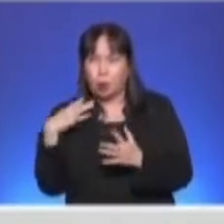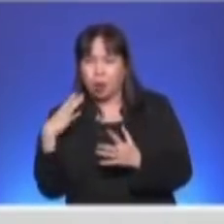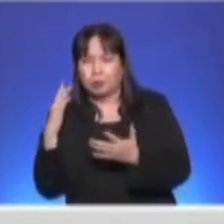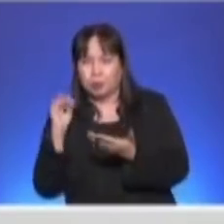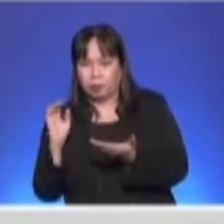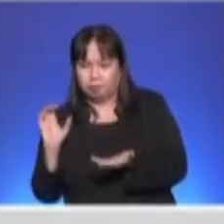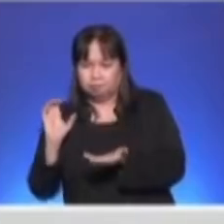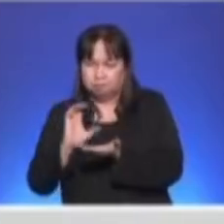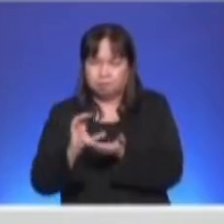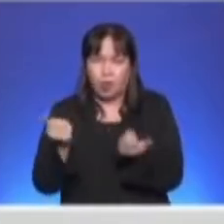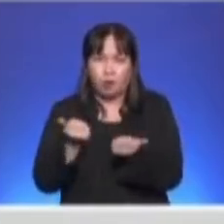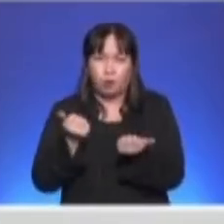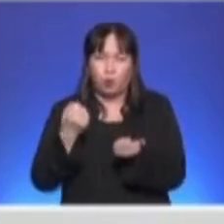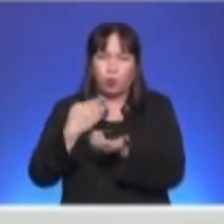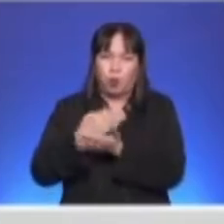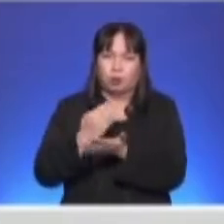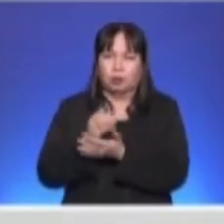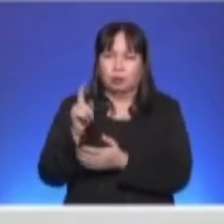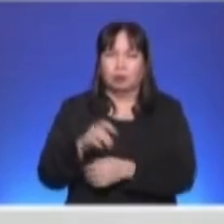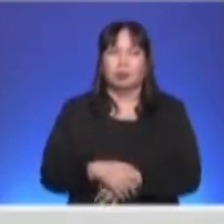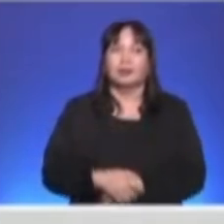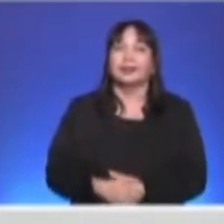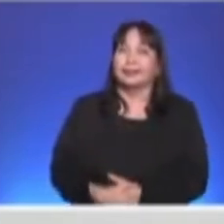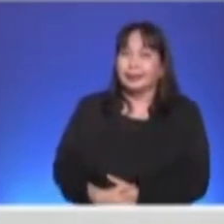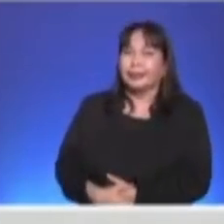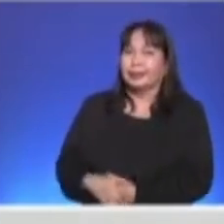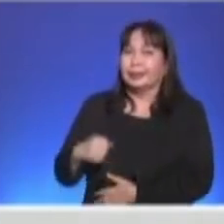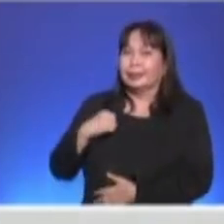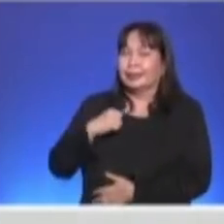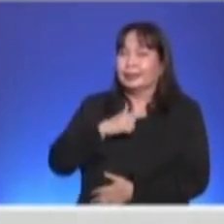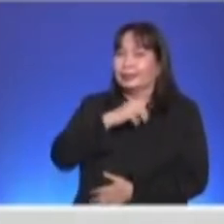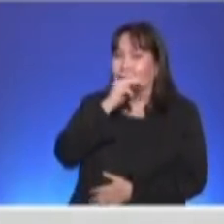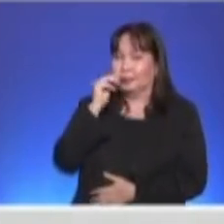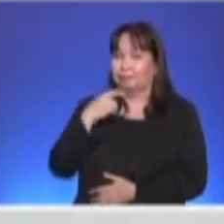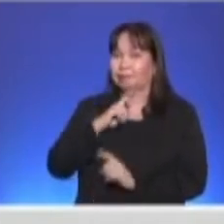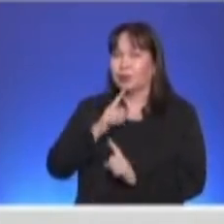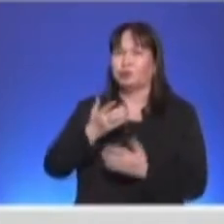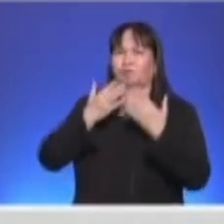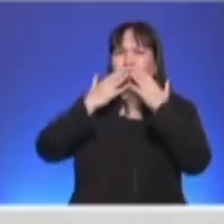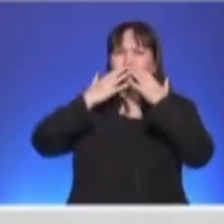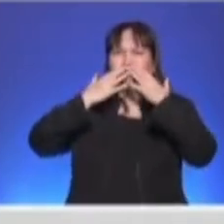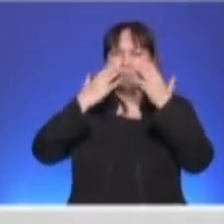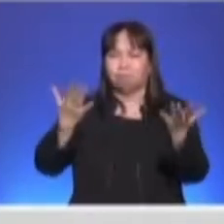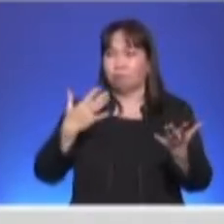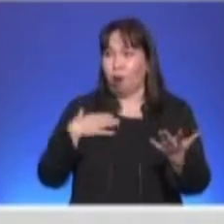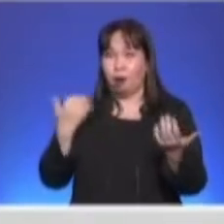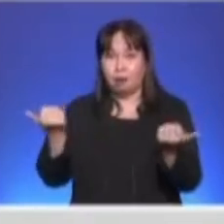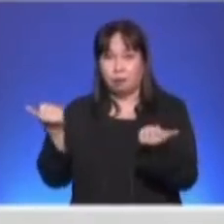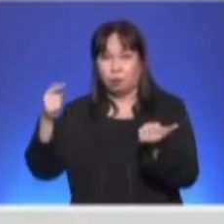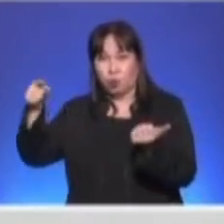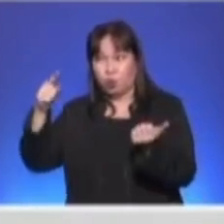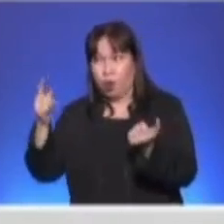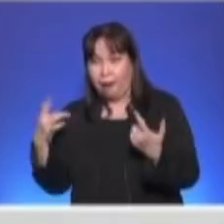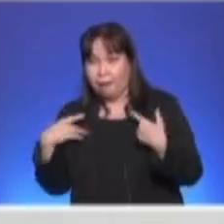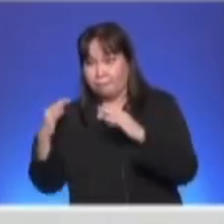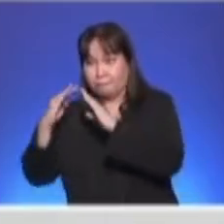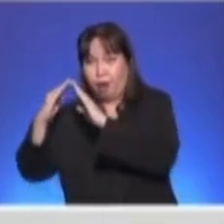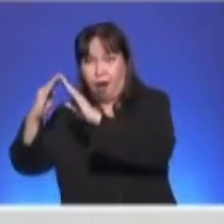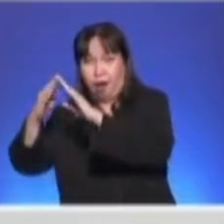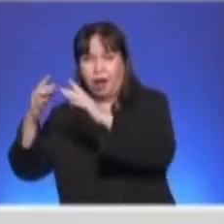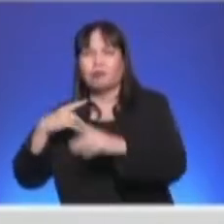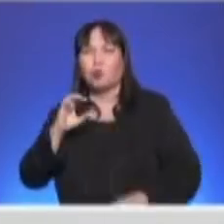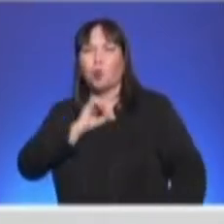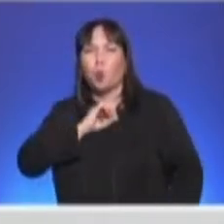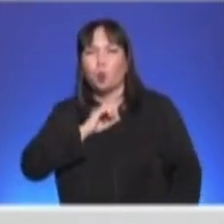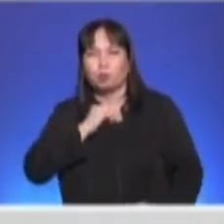Right, Senator Pacquiao, please answer. Marami pong salamat. Yung existing na pabahay po natin ay sarili po nating